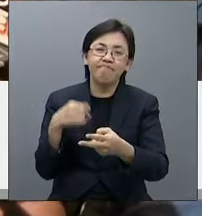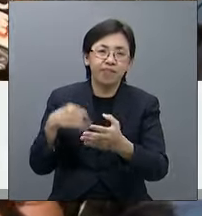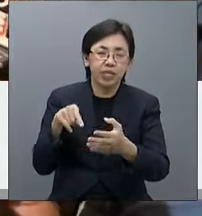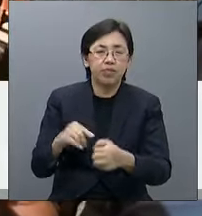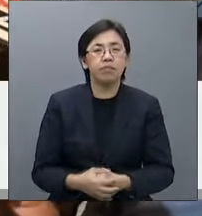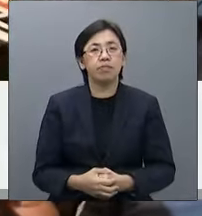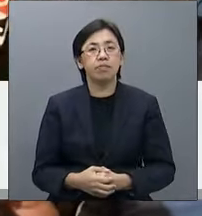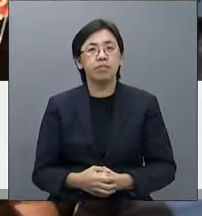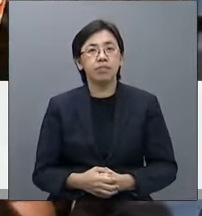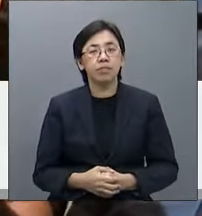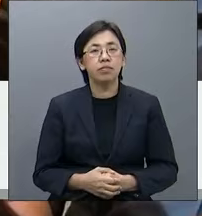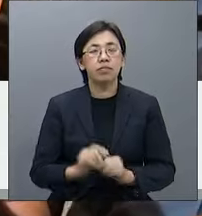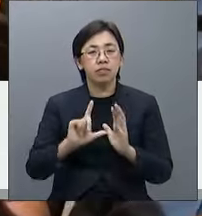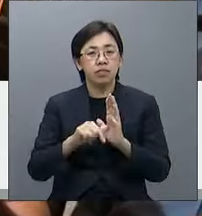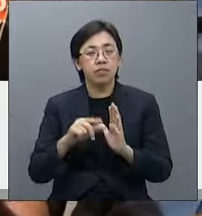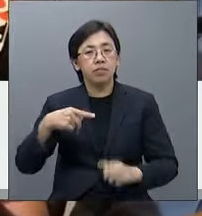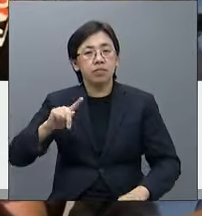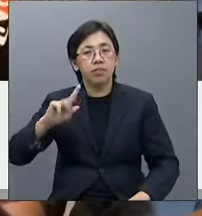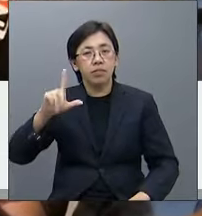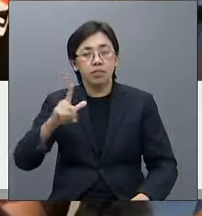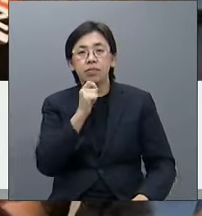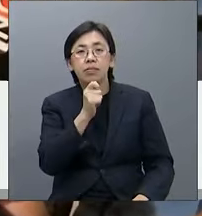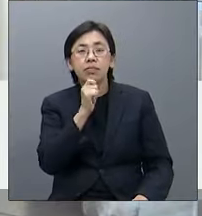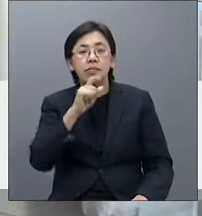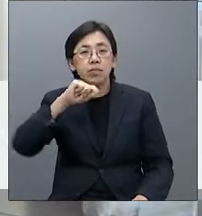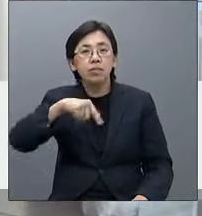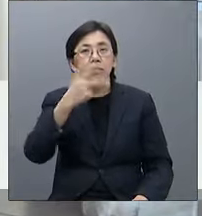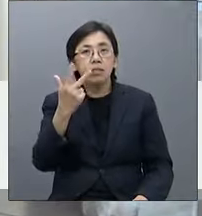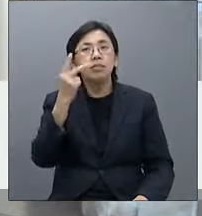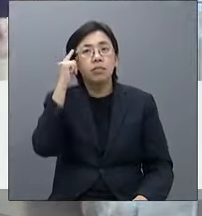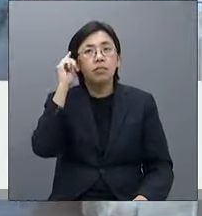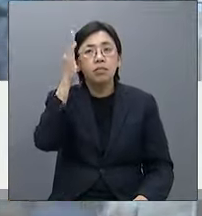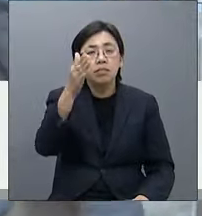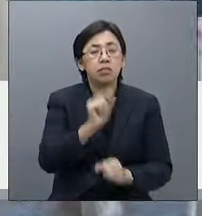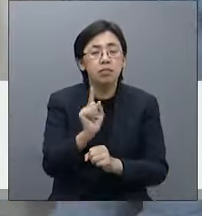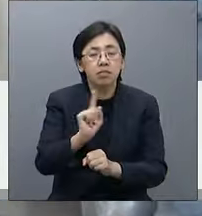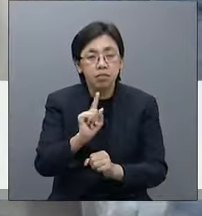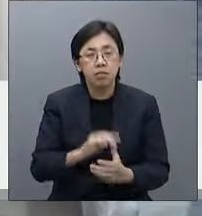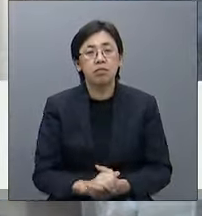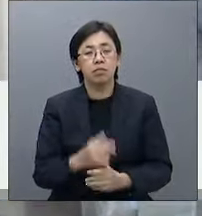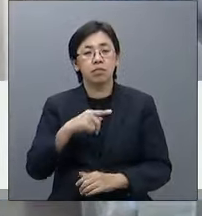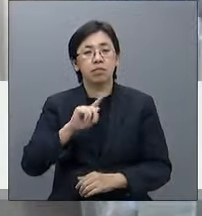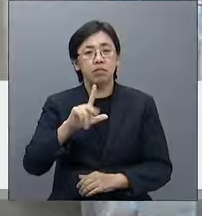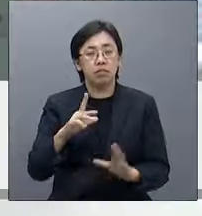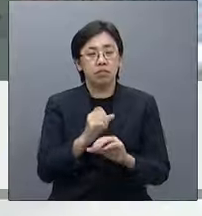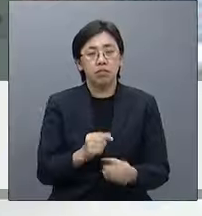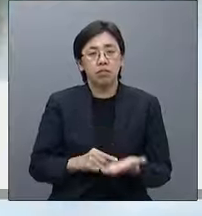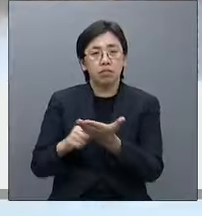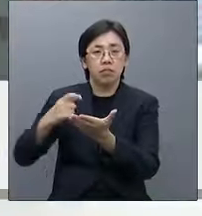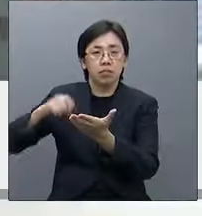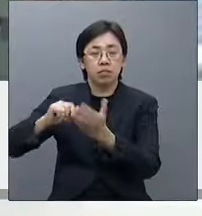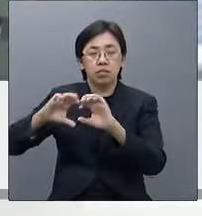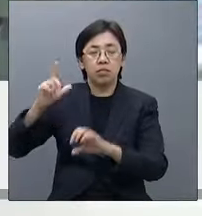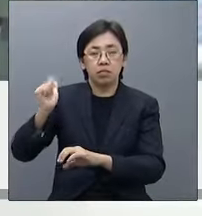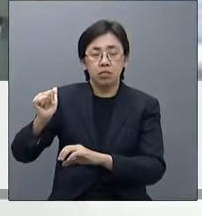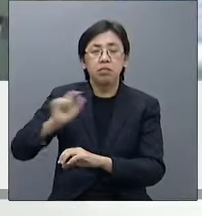งคลเลขาธิการปปช.เปิดเผยกับไทย PBS นะคะว่าขั้นตอนต่อไปปปช.ก็จะส่งสำนวนให้อัยการสูงสุดพิจารณาดำเนิน